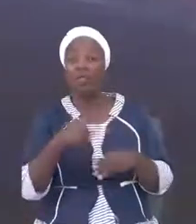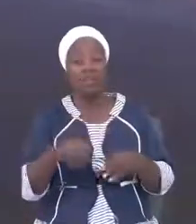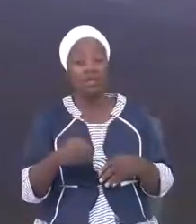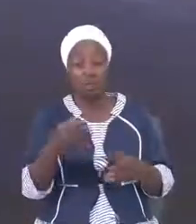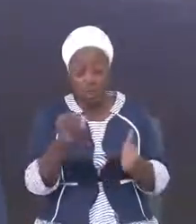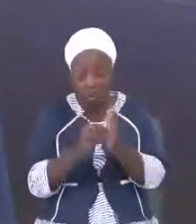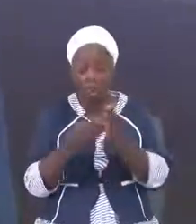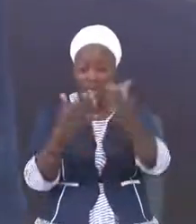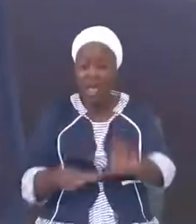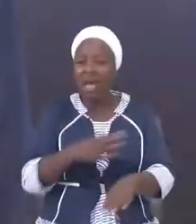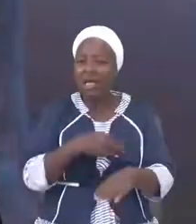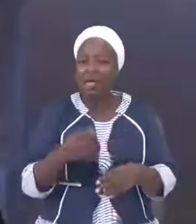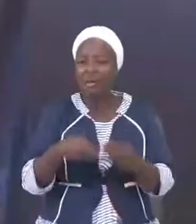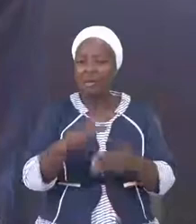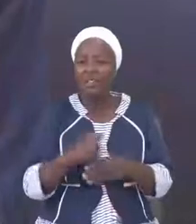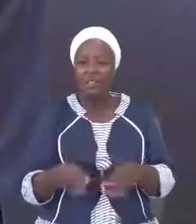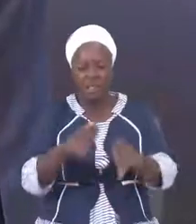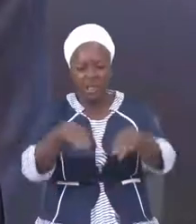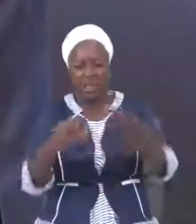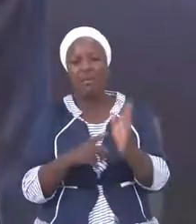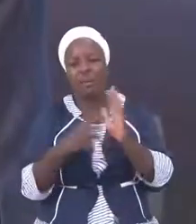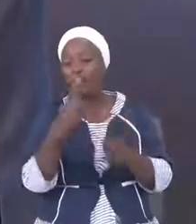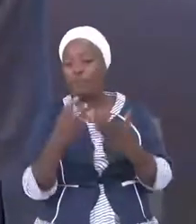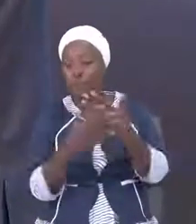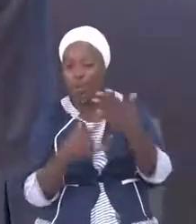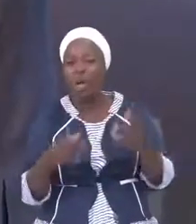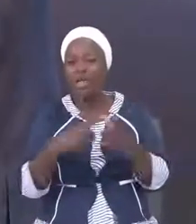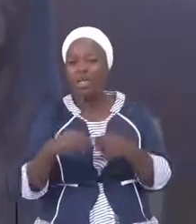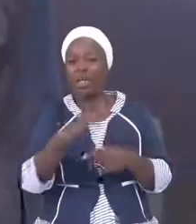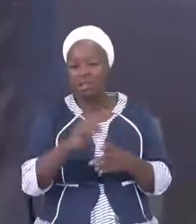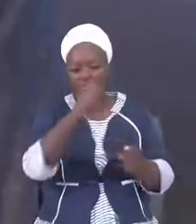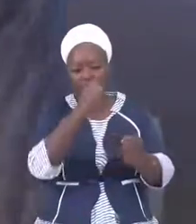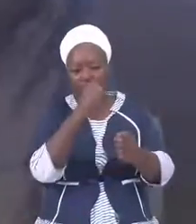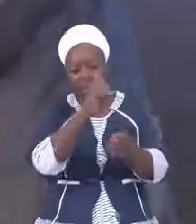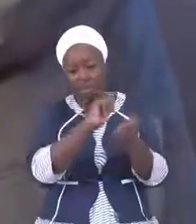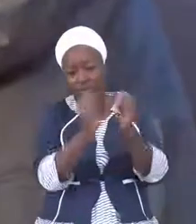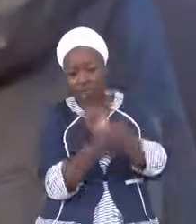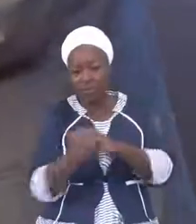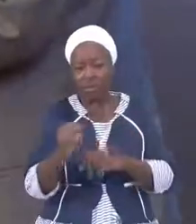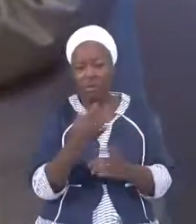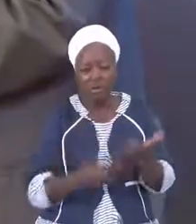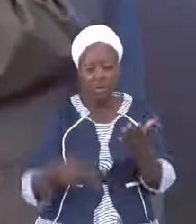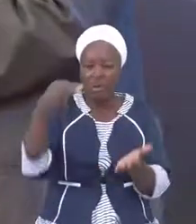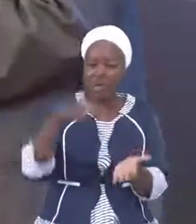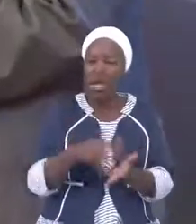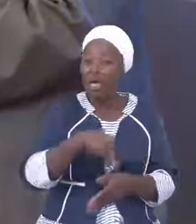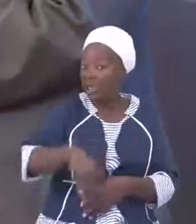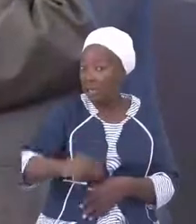au sujet de sa mort vicariale, au sujet de son sang rédempteur, au sujet de sa